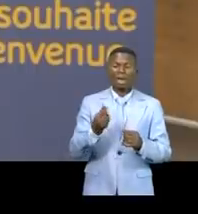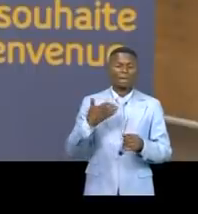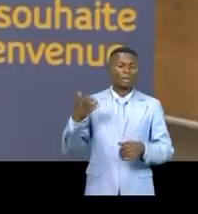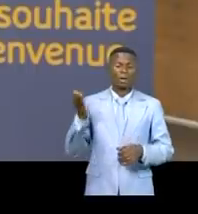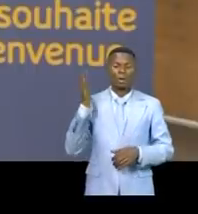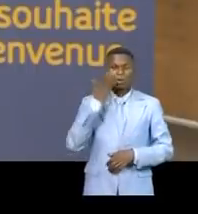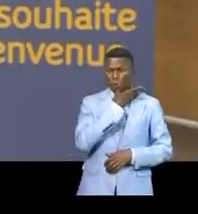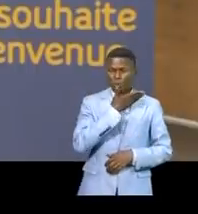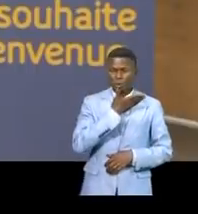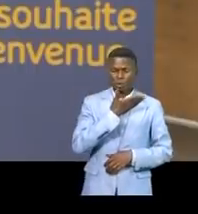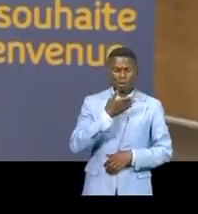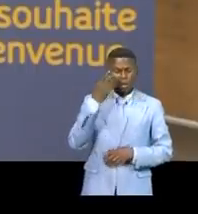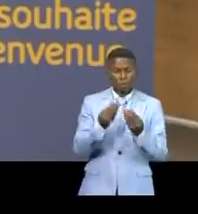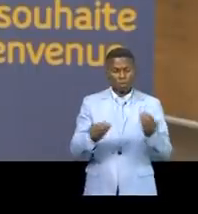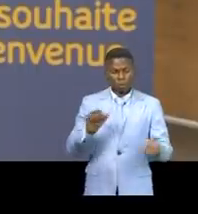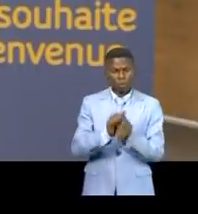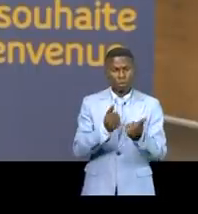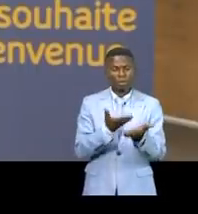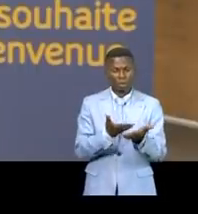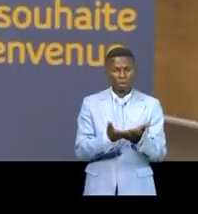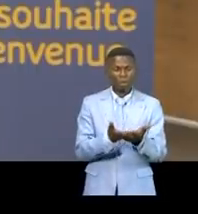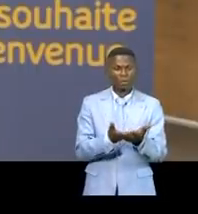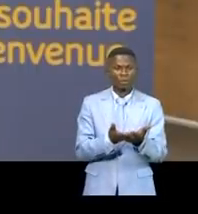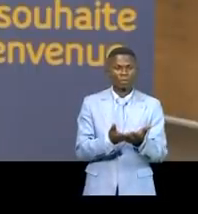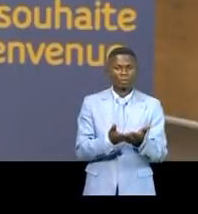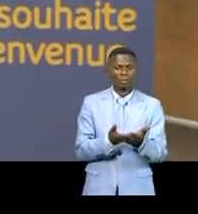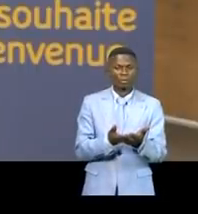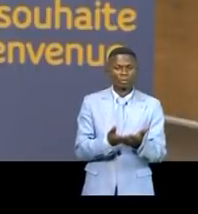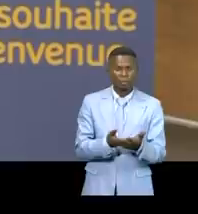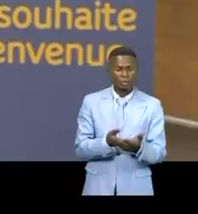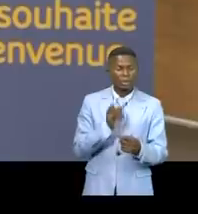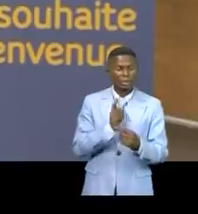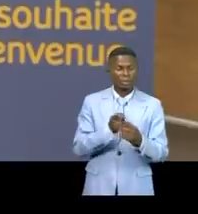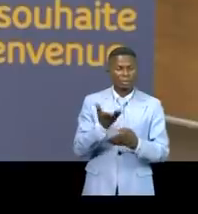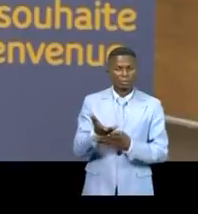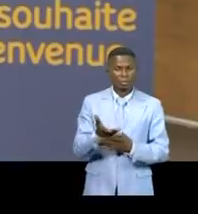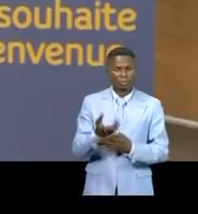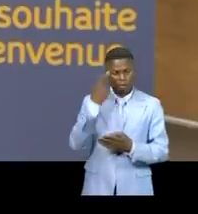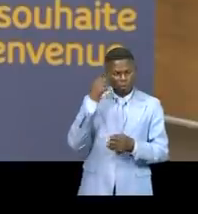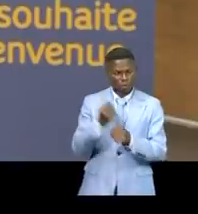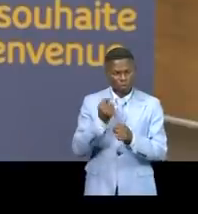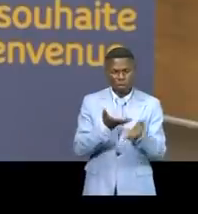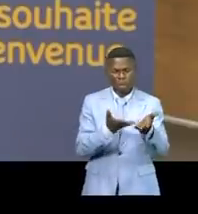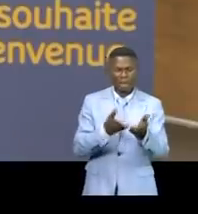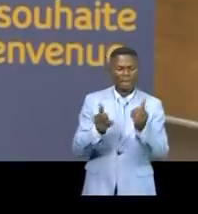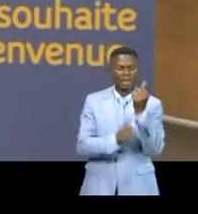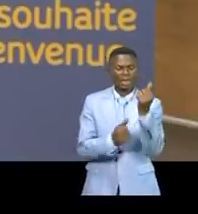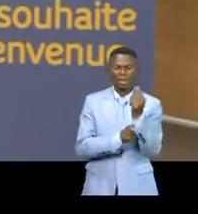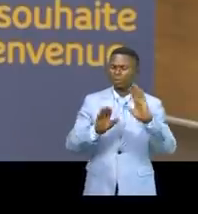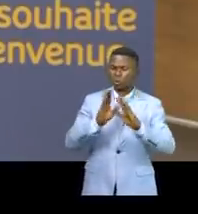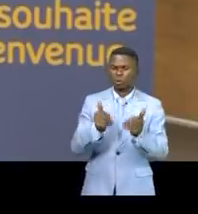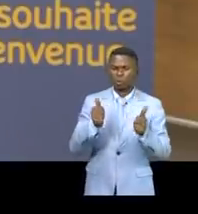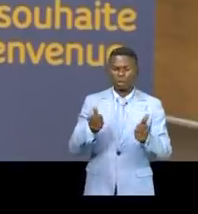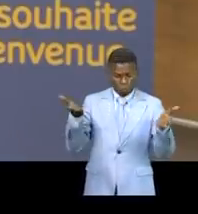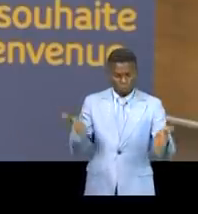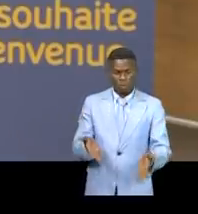D'accord ? Alors pour résoudre cette situation qui est fâcheuse, afin de mieux servir nos clients fonctionnaires, parce que nous sommes là